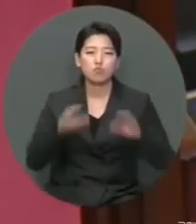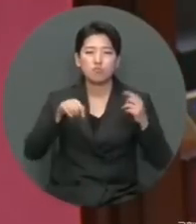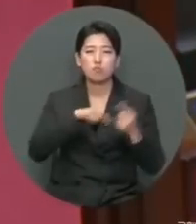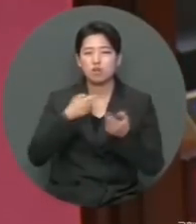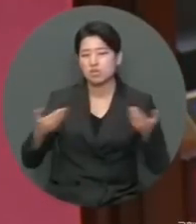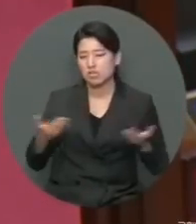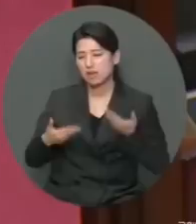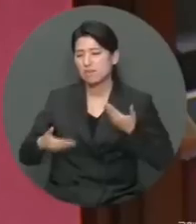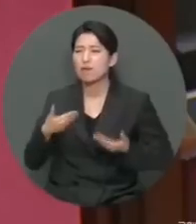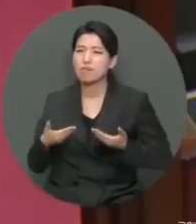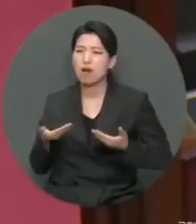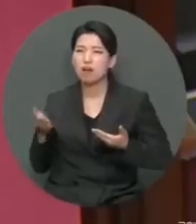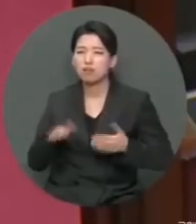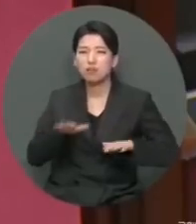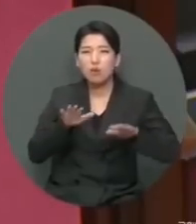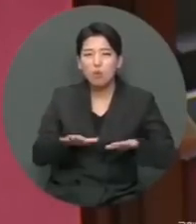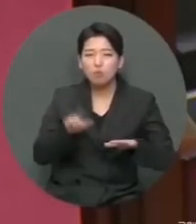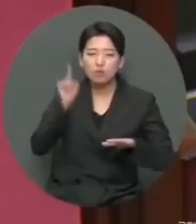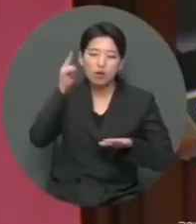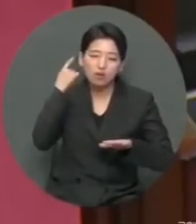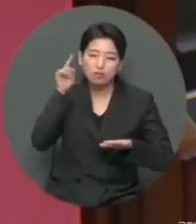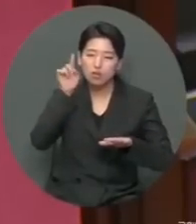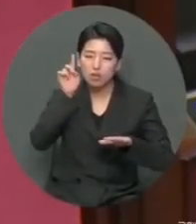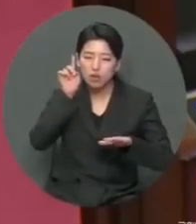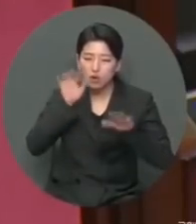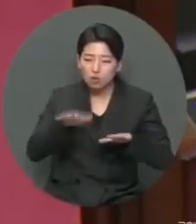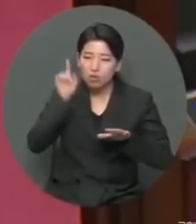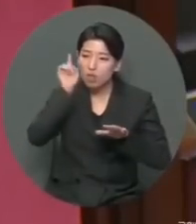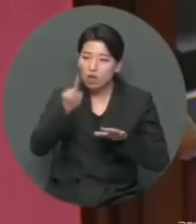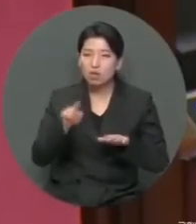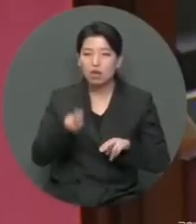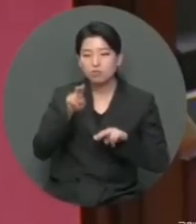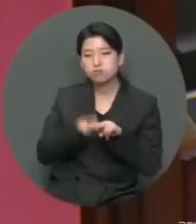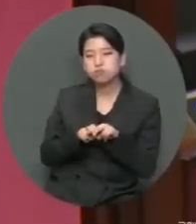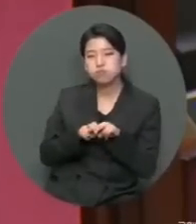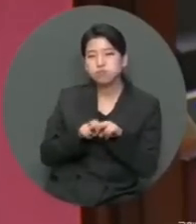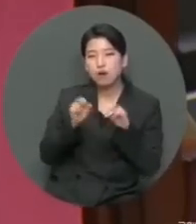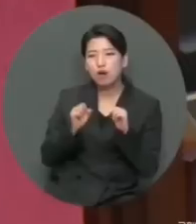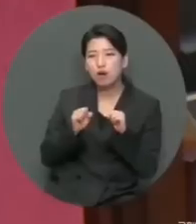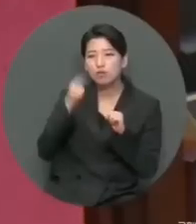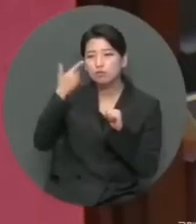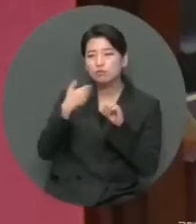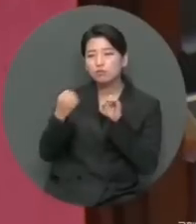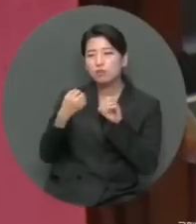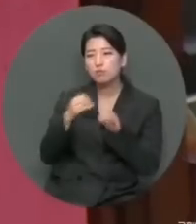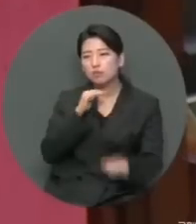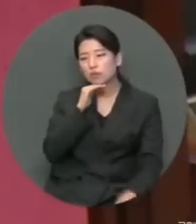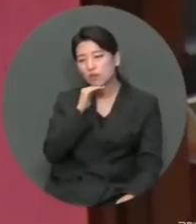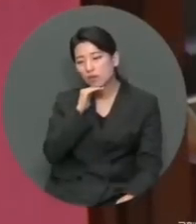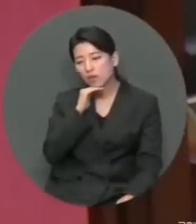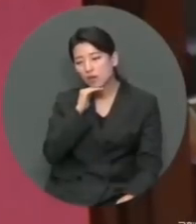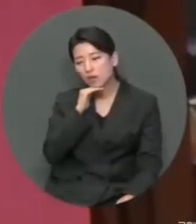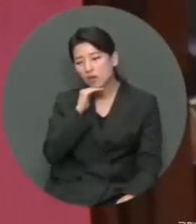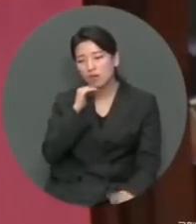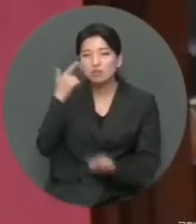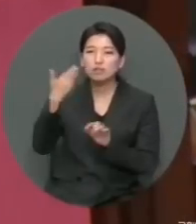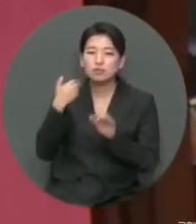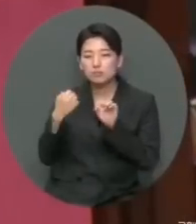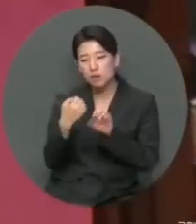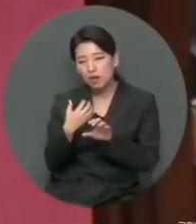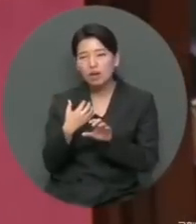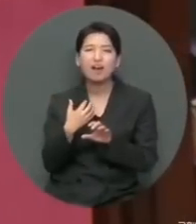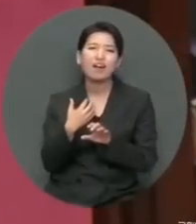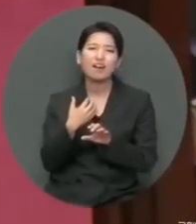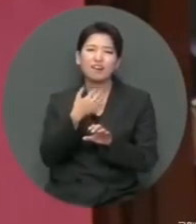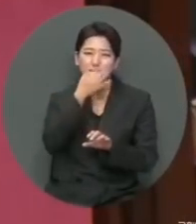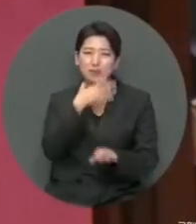하루 종일 불편한 좌석에 앉아가지고 움직이기도 어려우시고 참 괴로우시겠다 이런 생각을 하면서 저도 앉아